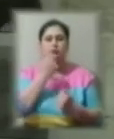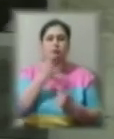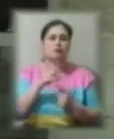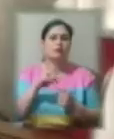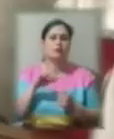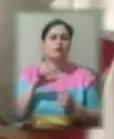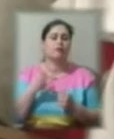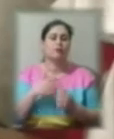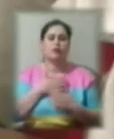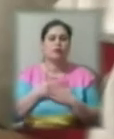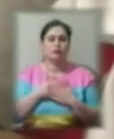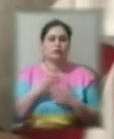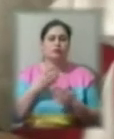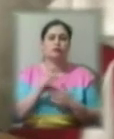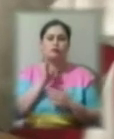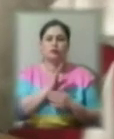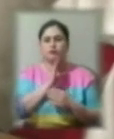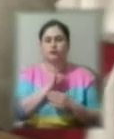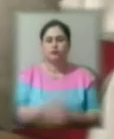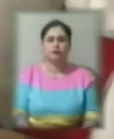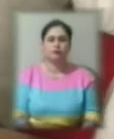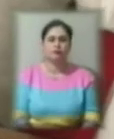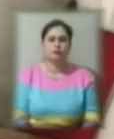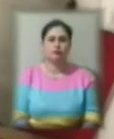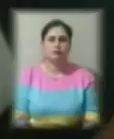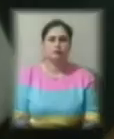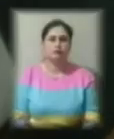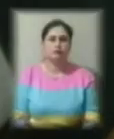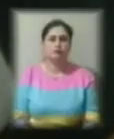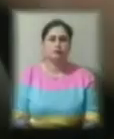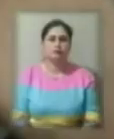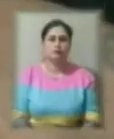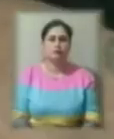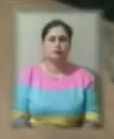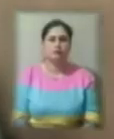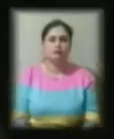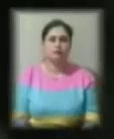найулюбленішим жінкам. Тоня, показуй куди. Давай.